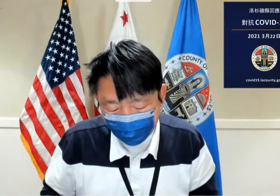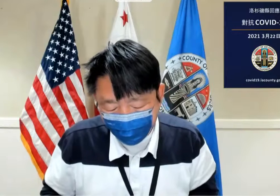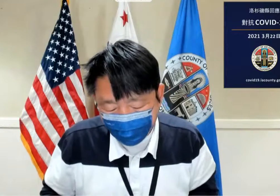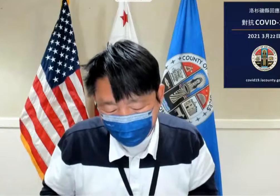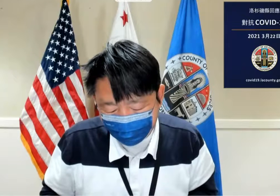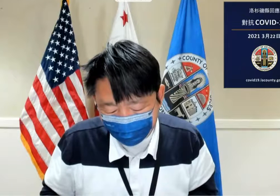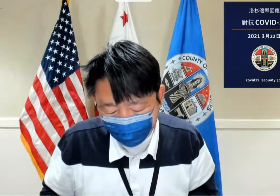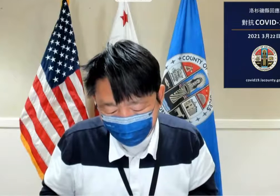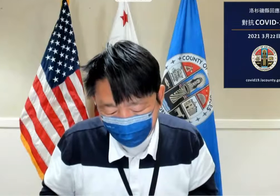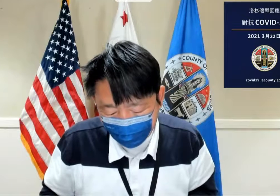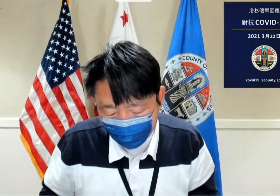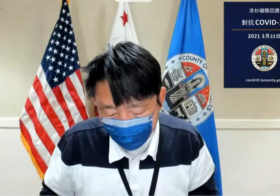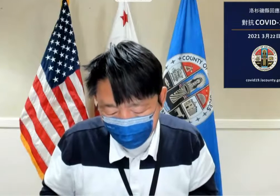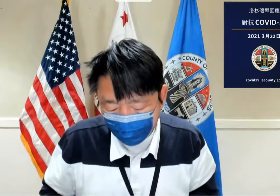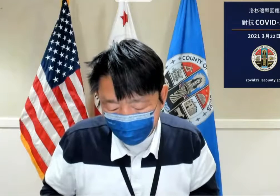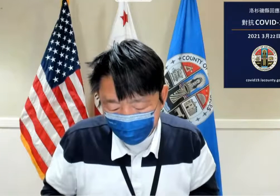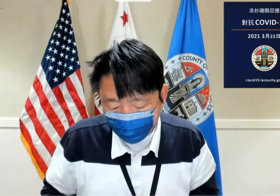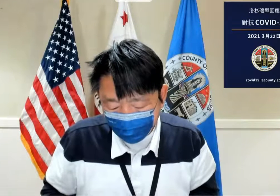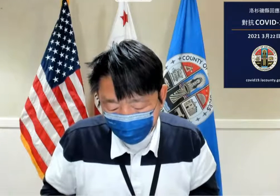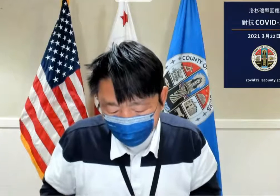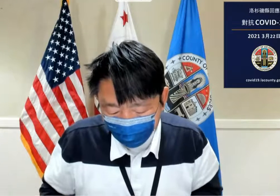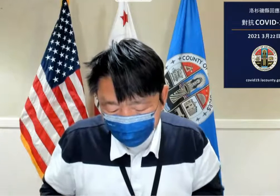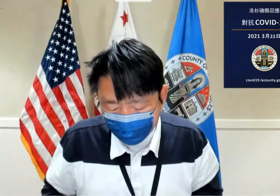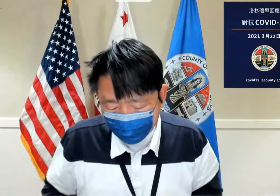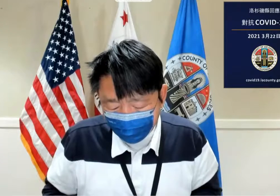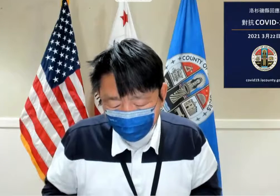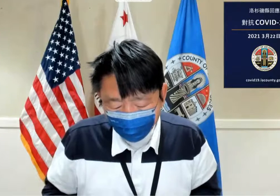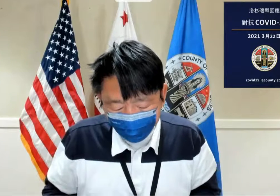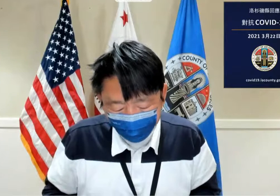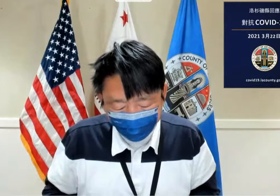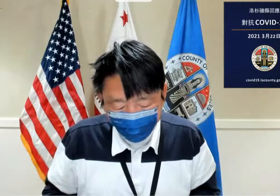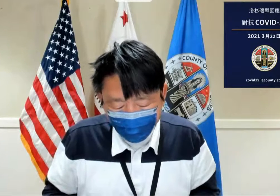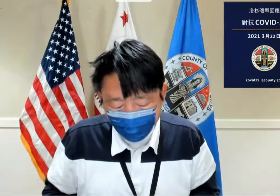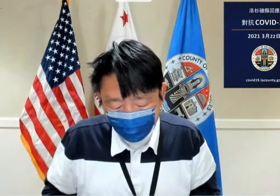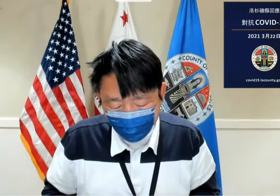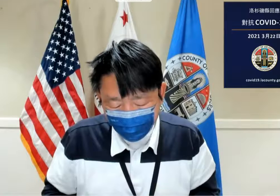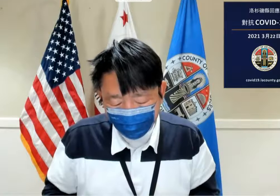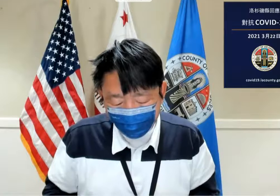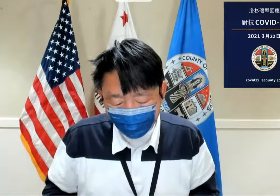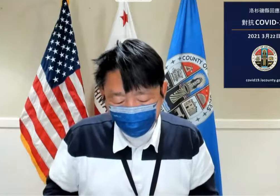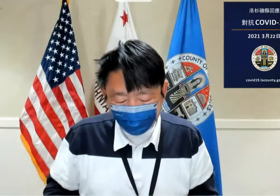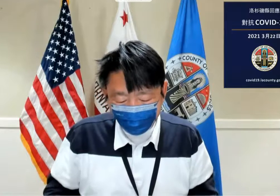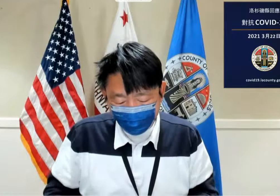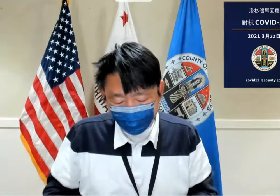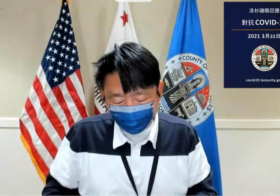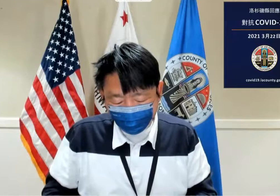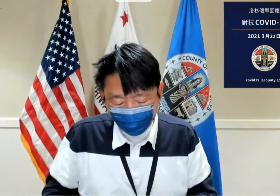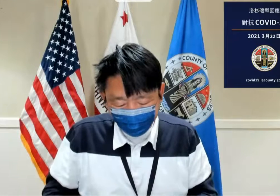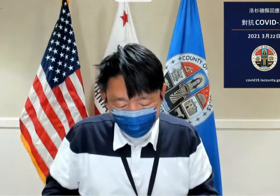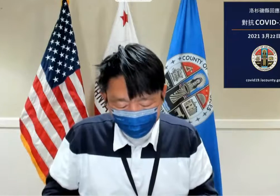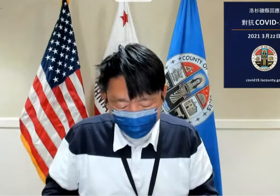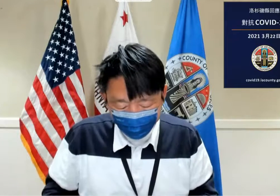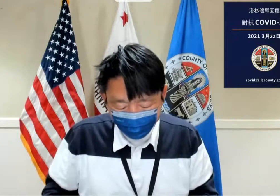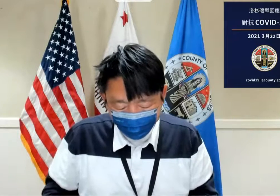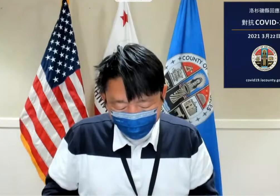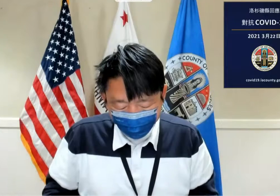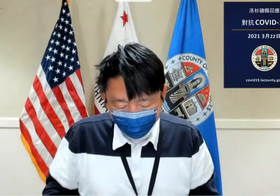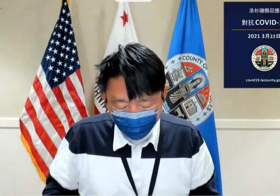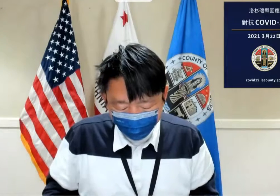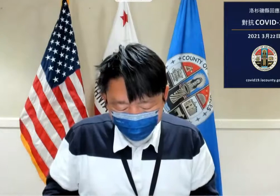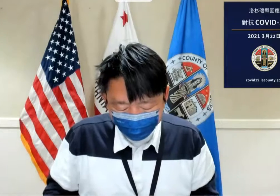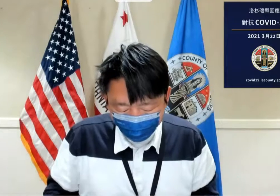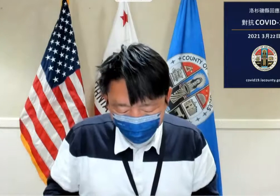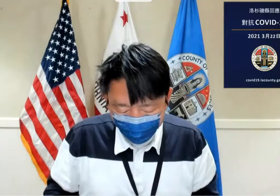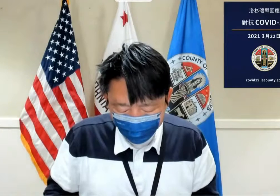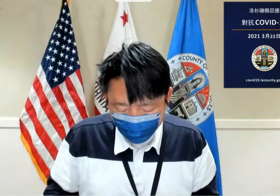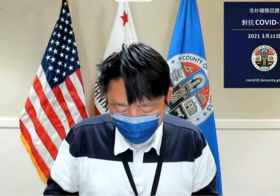局，这一部分会根据县内高风险人群而确定分派。